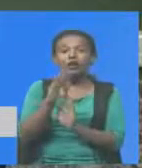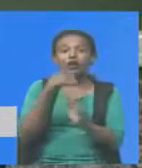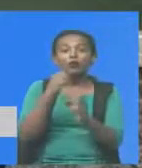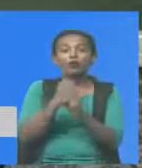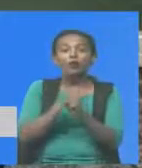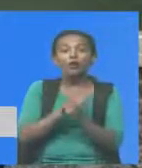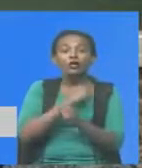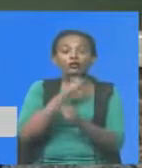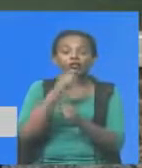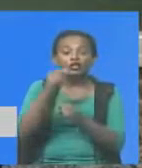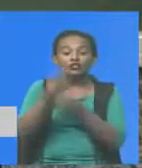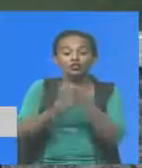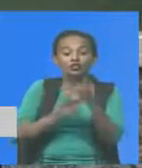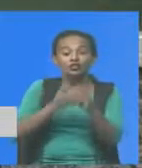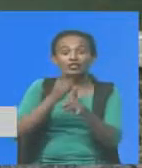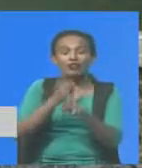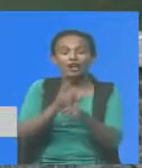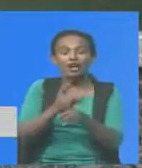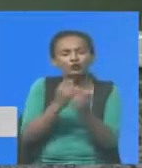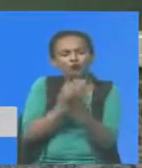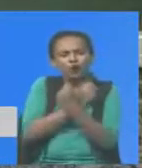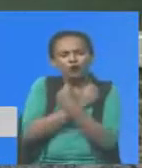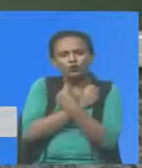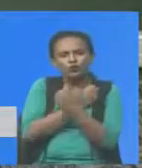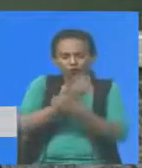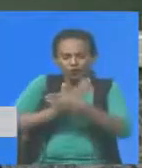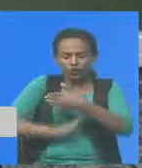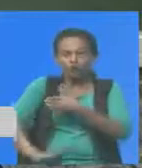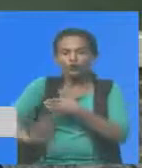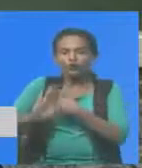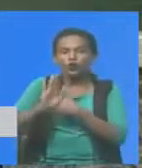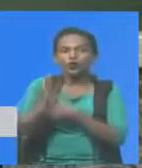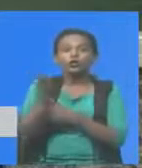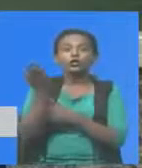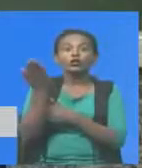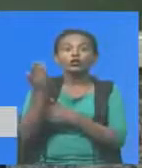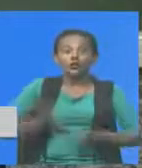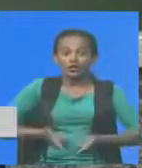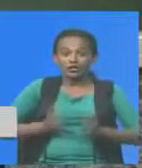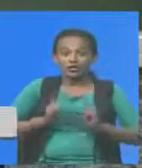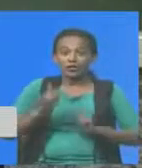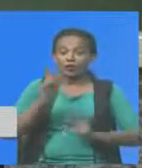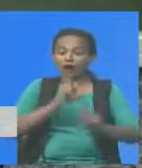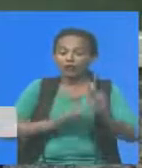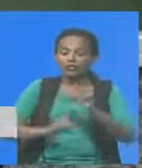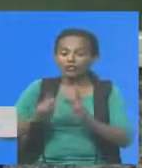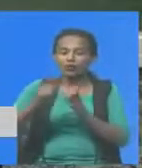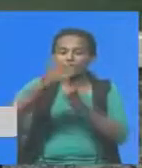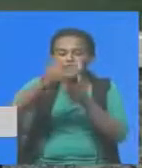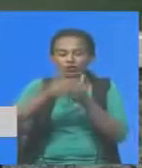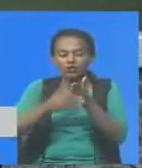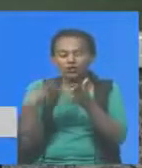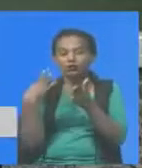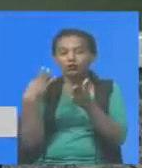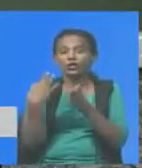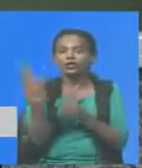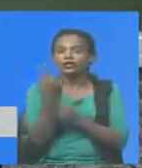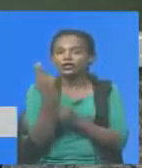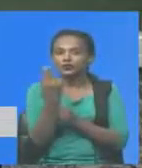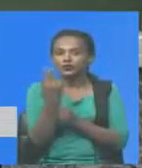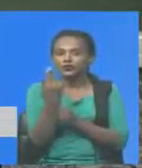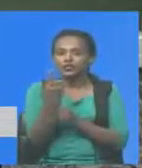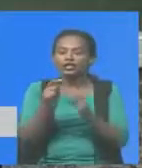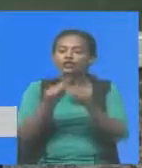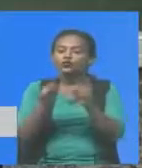ባለመስራታችን ለዘመናት ተዋዶና ተዋልዶ የኖረ ማህበረሰብ በወሰን በግል ጥቅም እንዲሁም